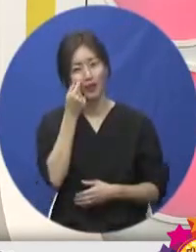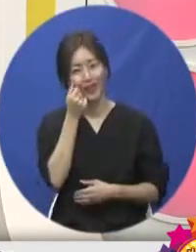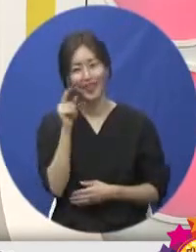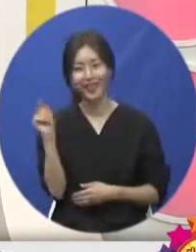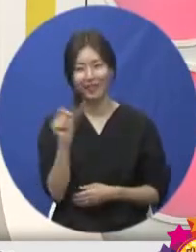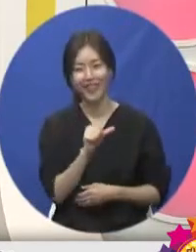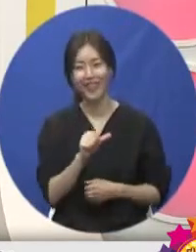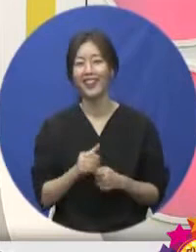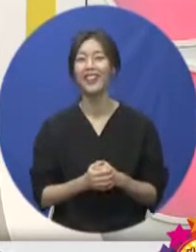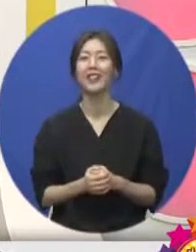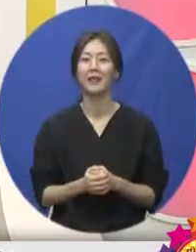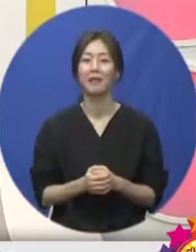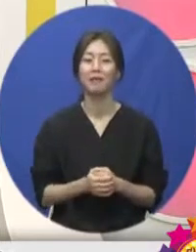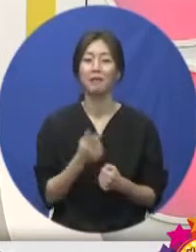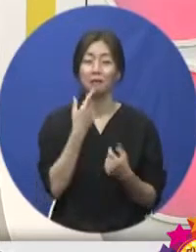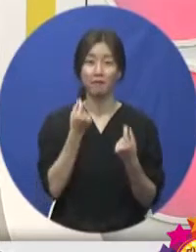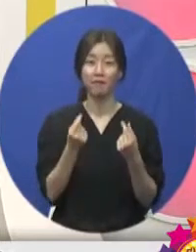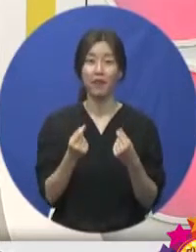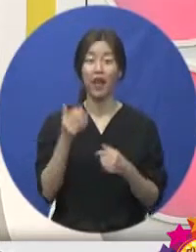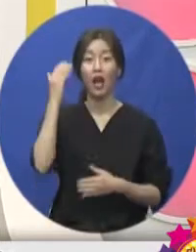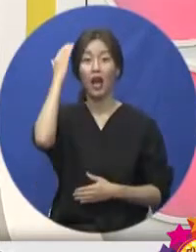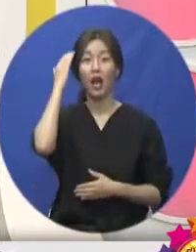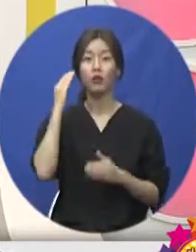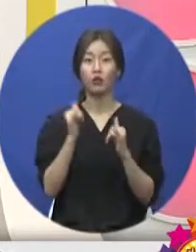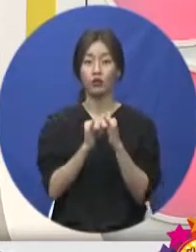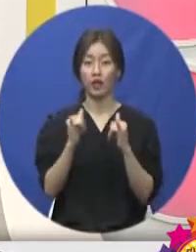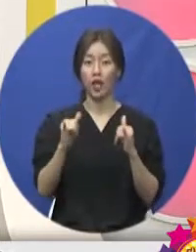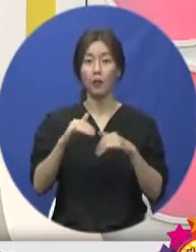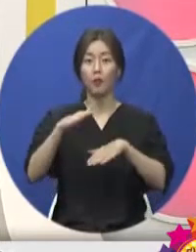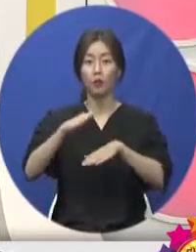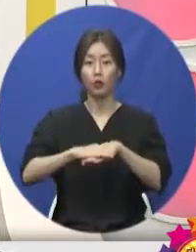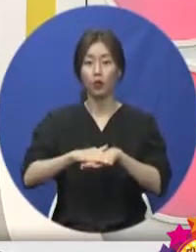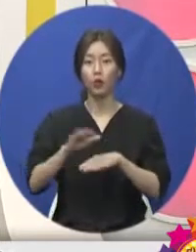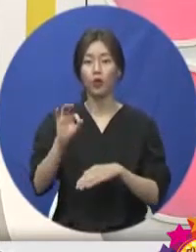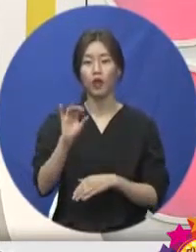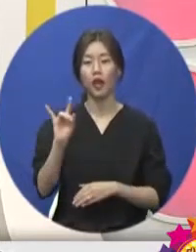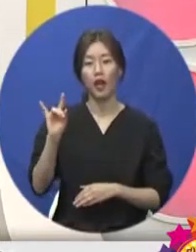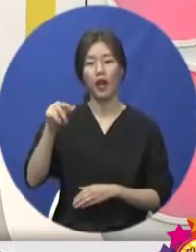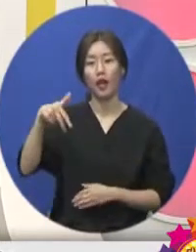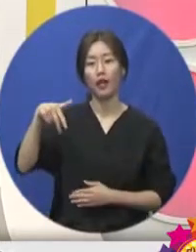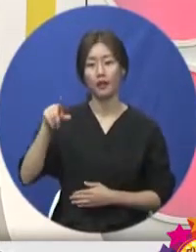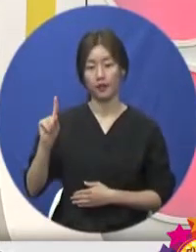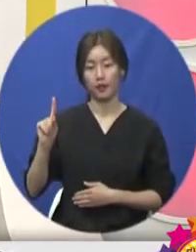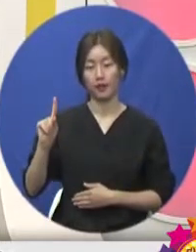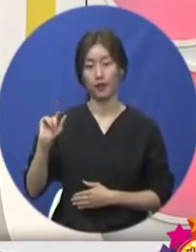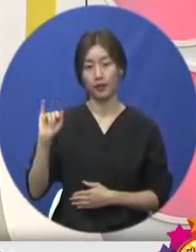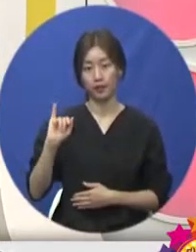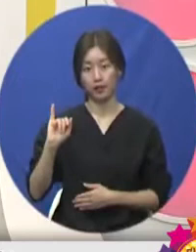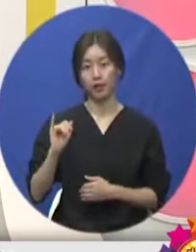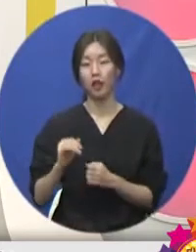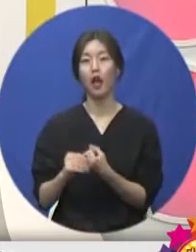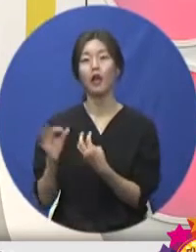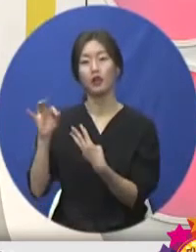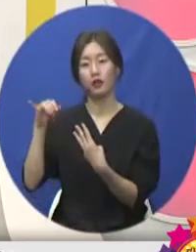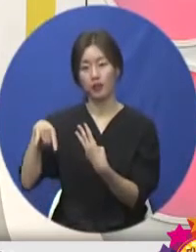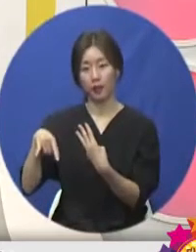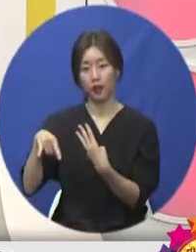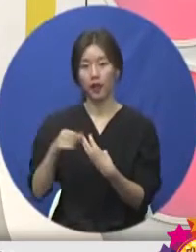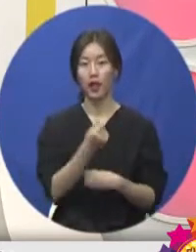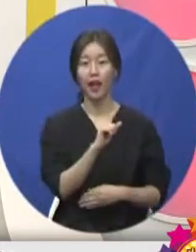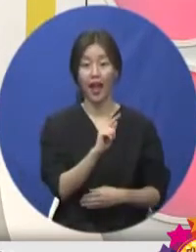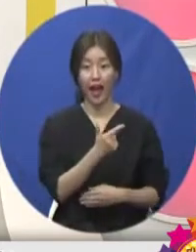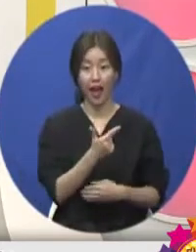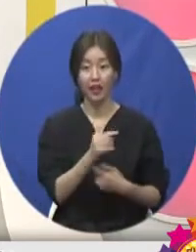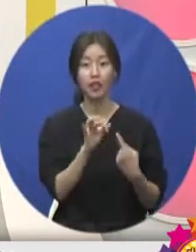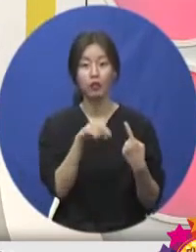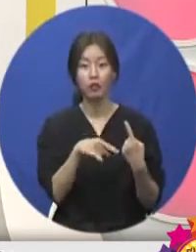이제 빠르구만요. 우리나라 분인데 한혜다 씨, 네. 손혜다 씨인데 그 손혜다 씨가 3위를 하셨어요. 근데 이